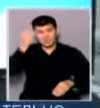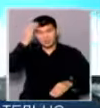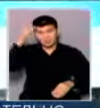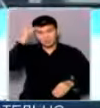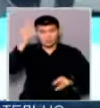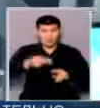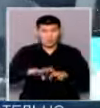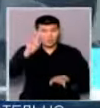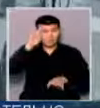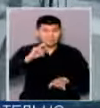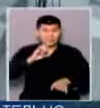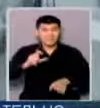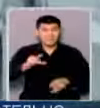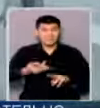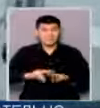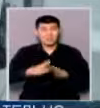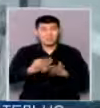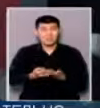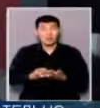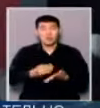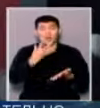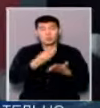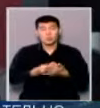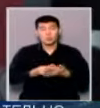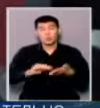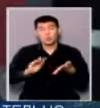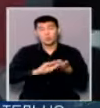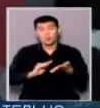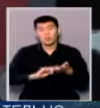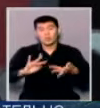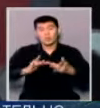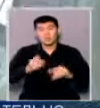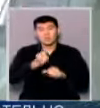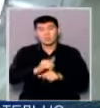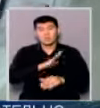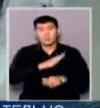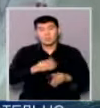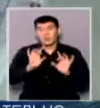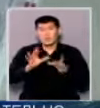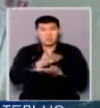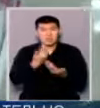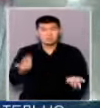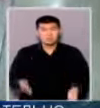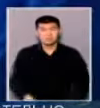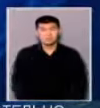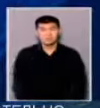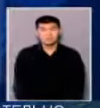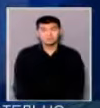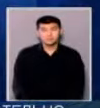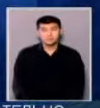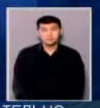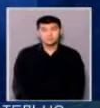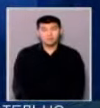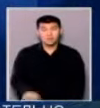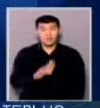науки Республики Казахстан Асхат Аймагамбетов, опубликовавший пост об ЕНТ в социальном сети, также не рассказал об этом.